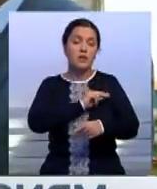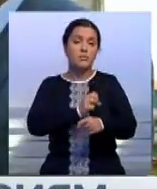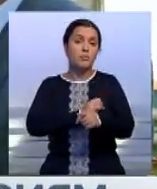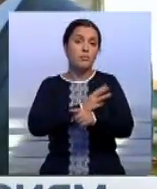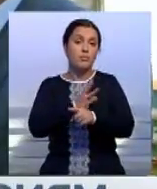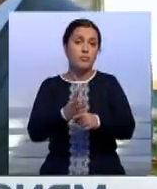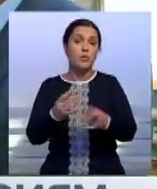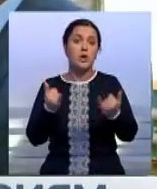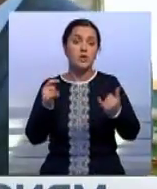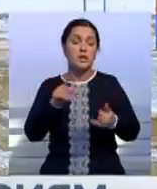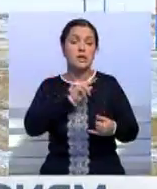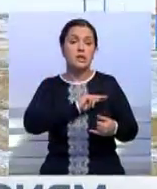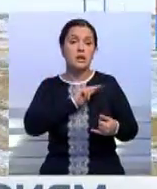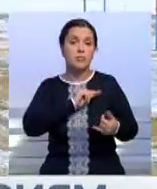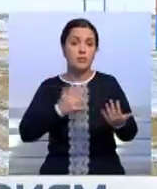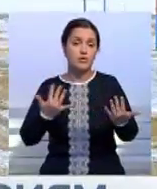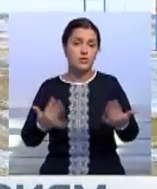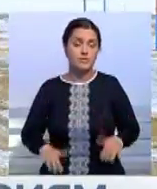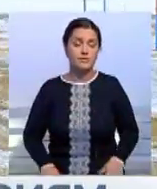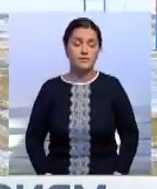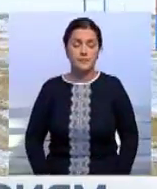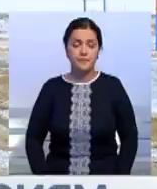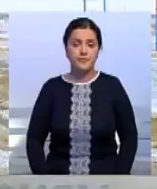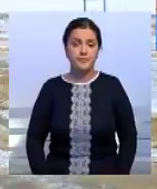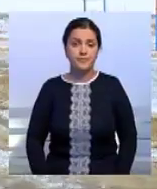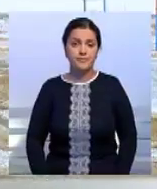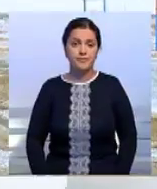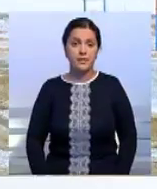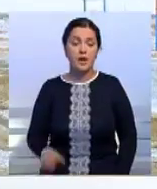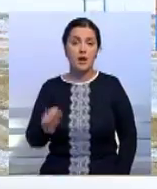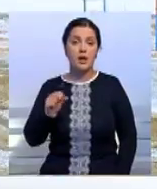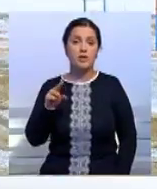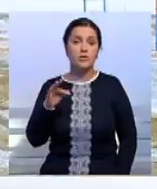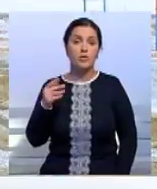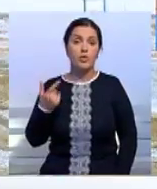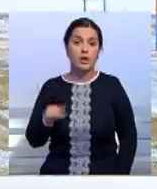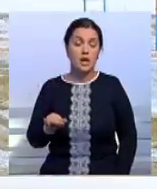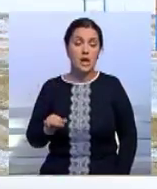данный момент, они все работают. На сегодняшний день в Актугайском районе